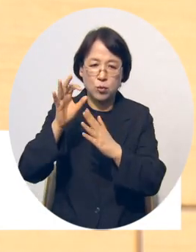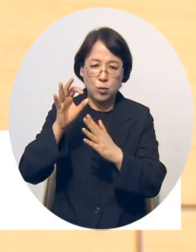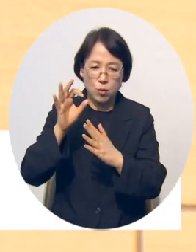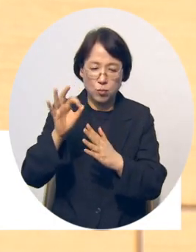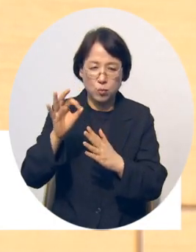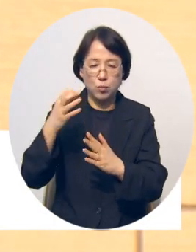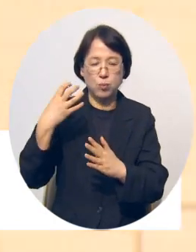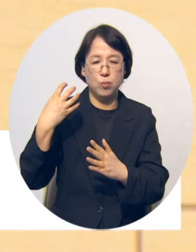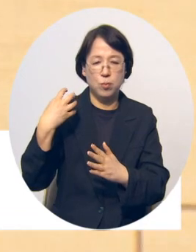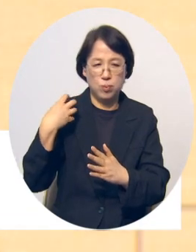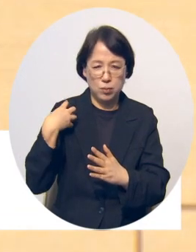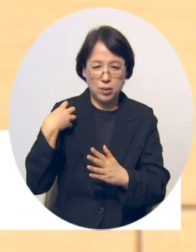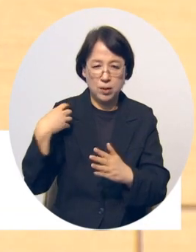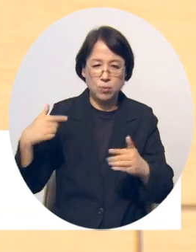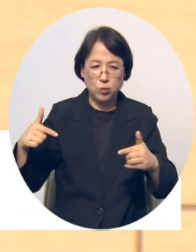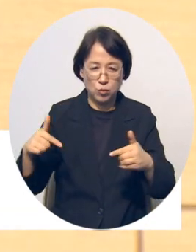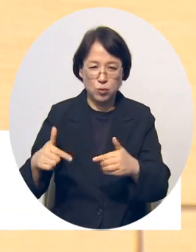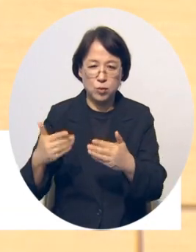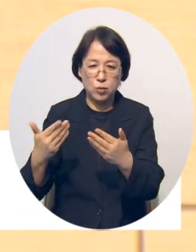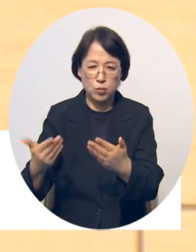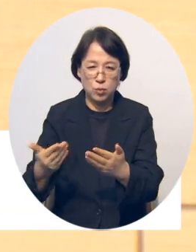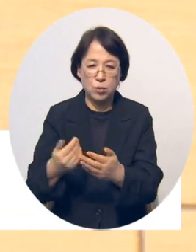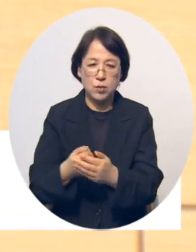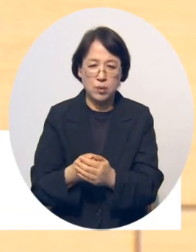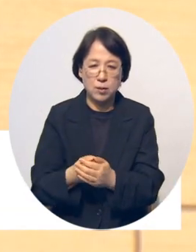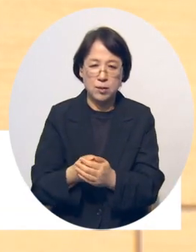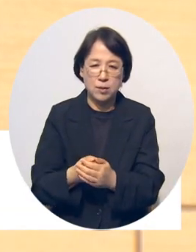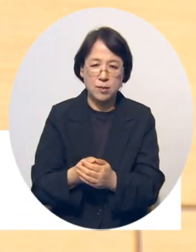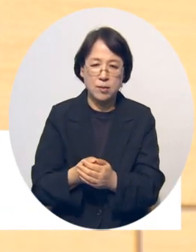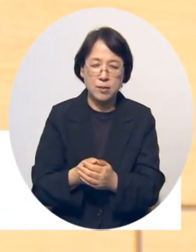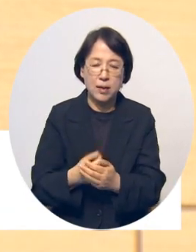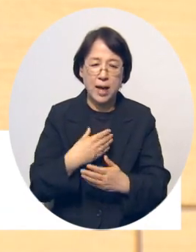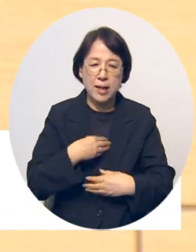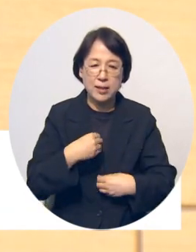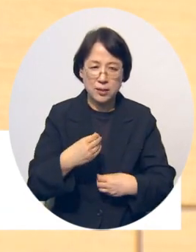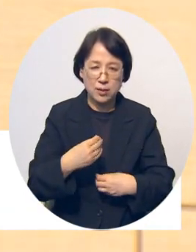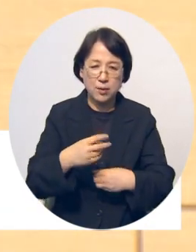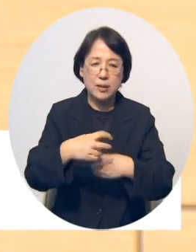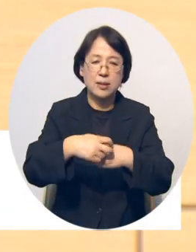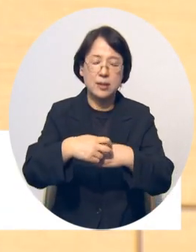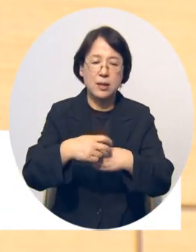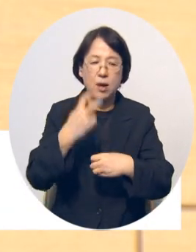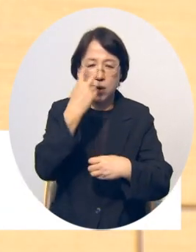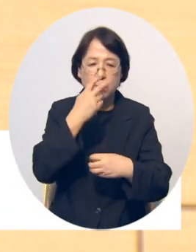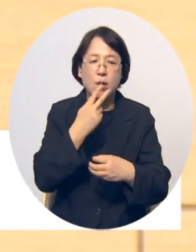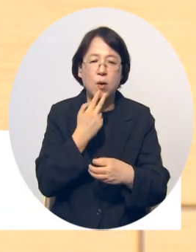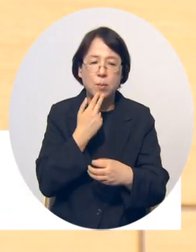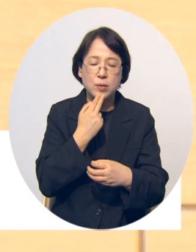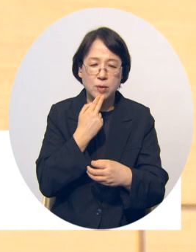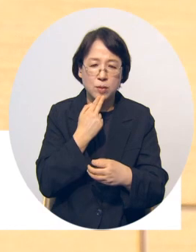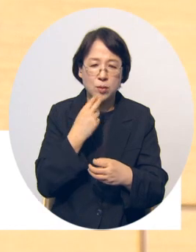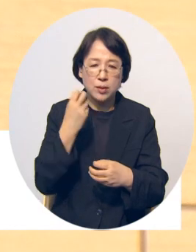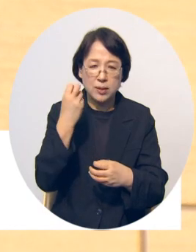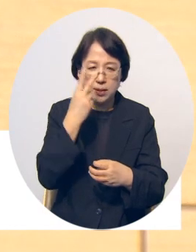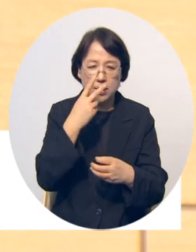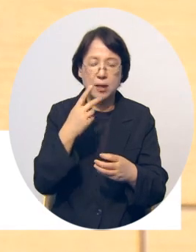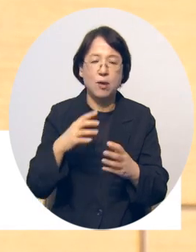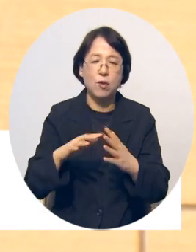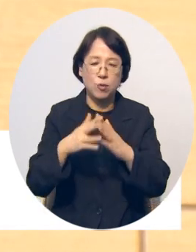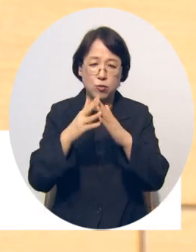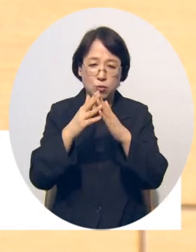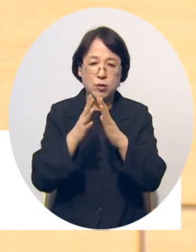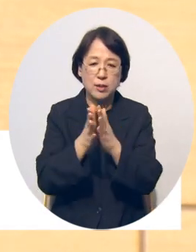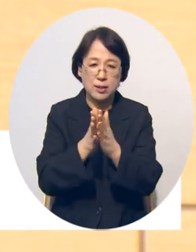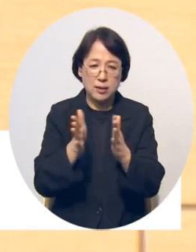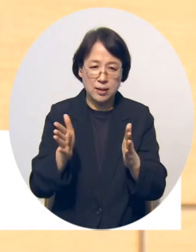상한제 지역을 축소 정비했고 안전진단 없이도 재건축에 착수 가능한 패스트트랙